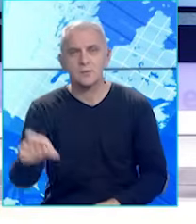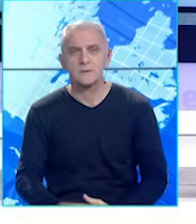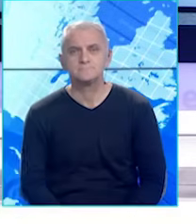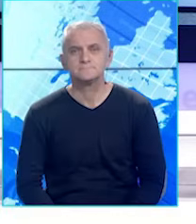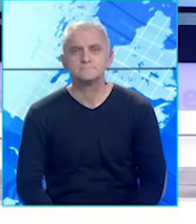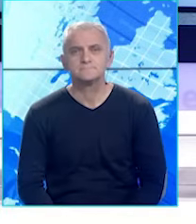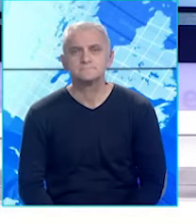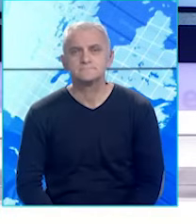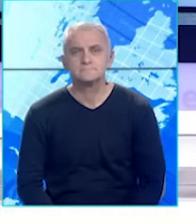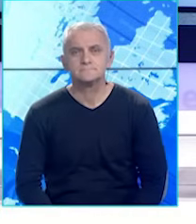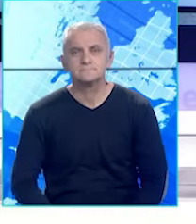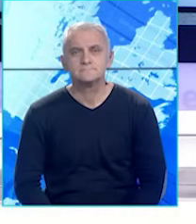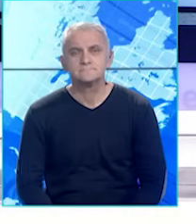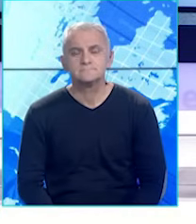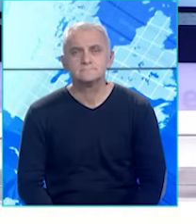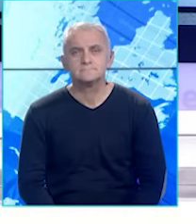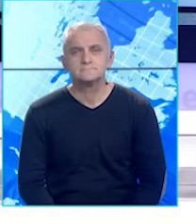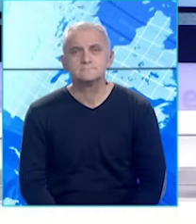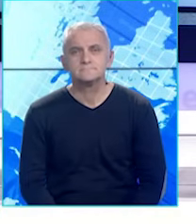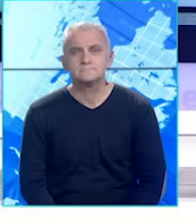410.000 eura.